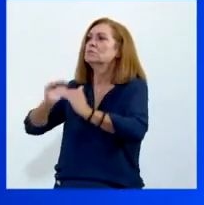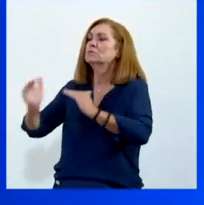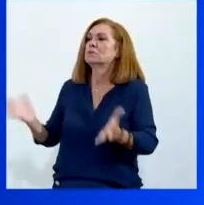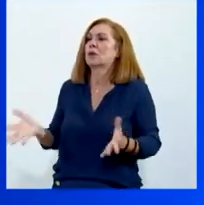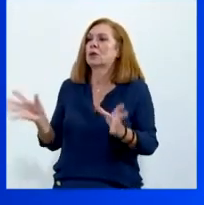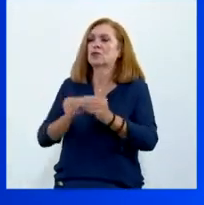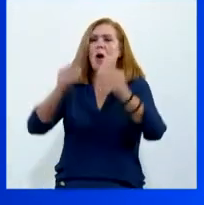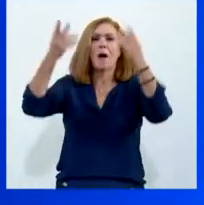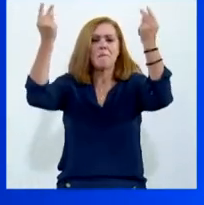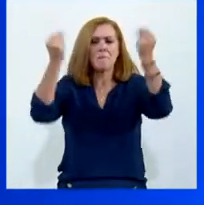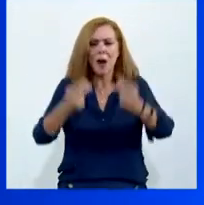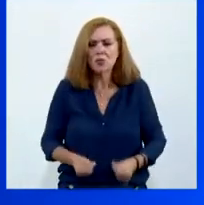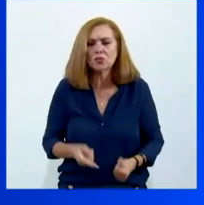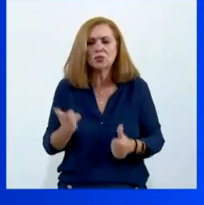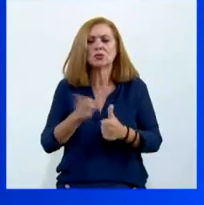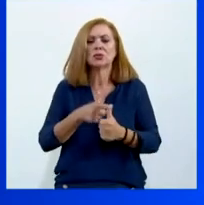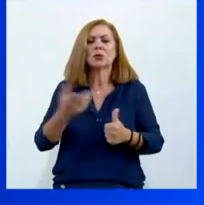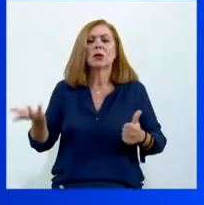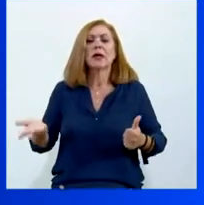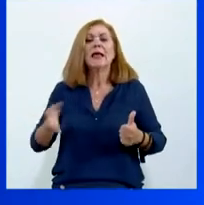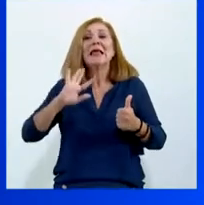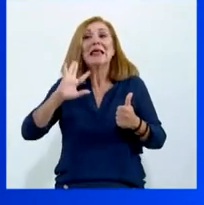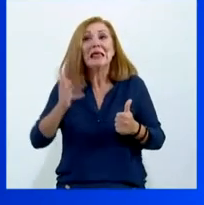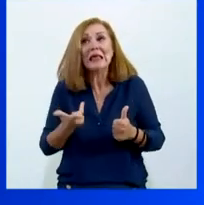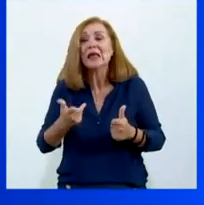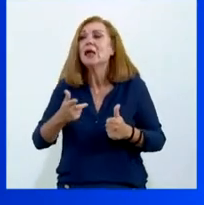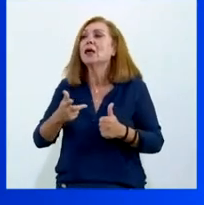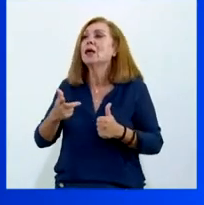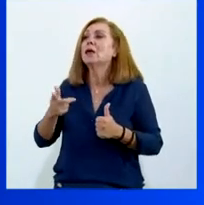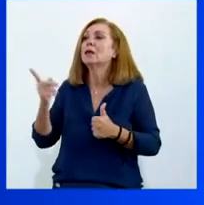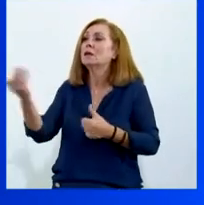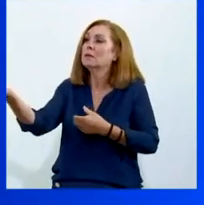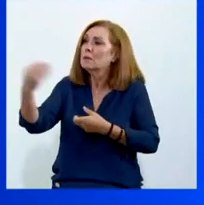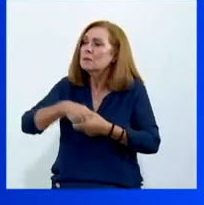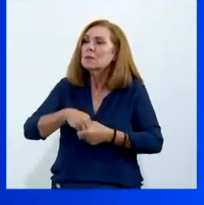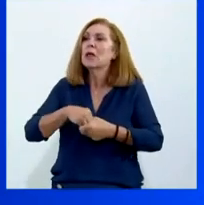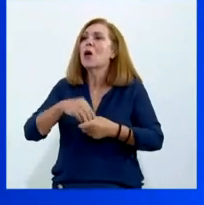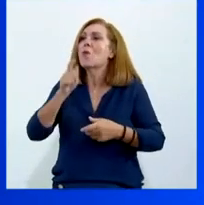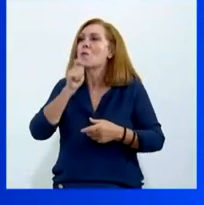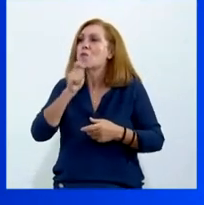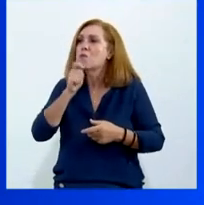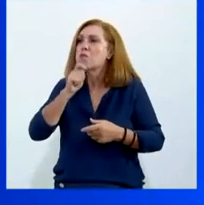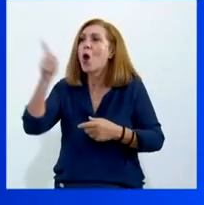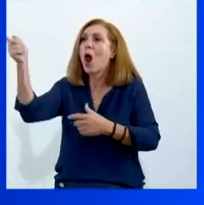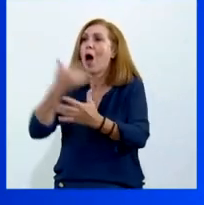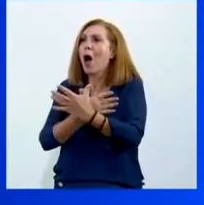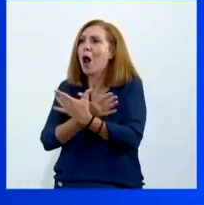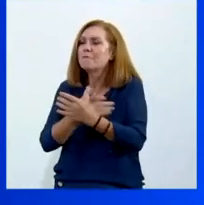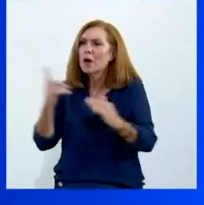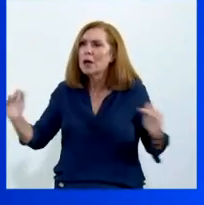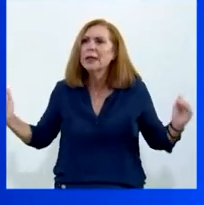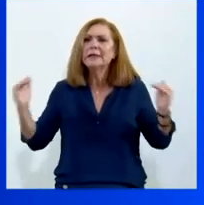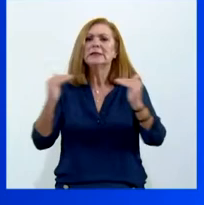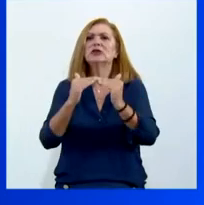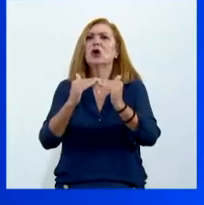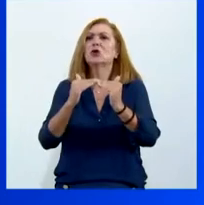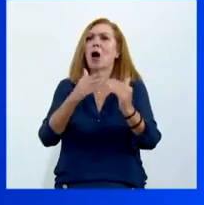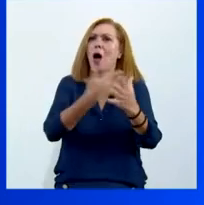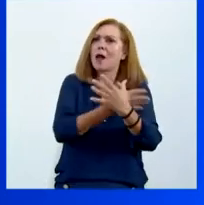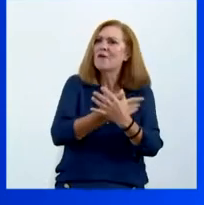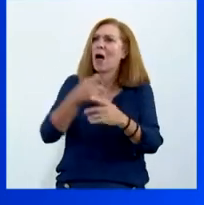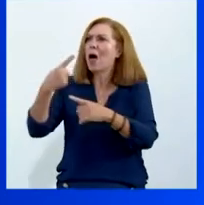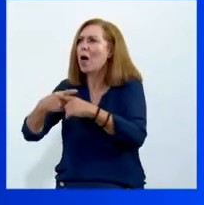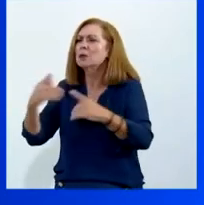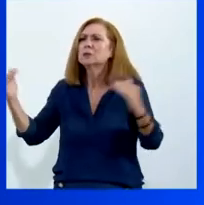περιουσιακά δικαιώματα, είτε μιλάμε για δικαιώματα ισότιμης συμμετοχής στην πολιτική δραστηριότητα της